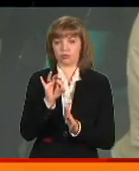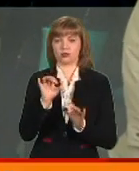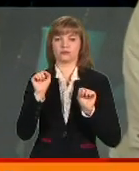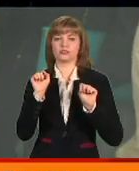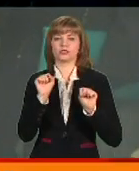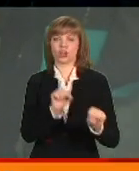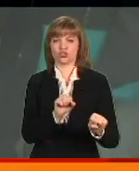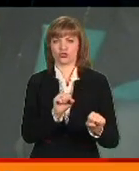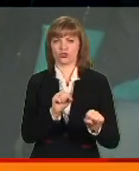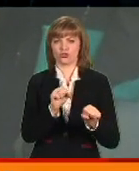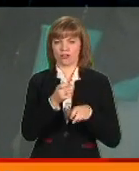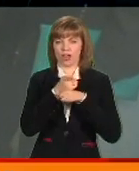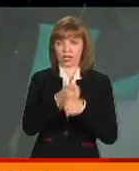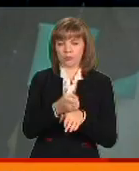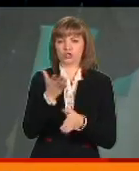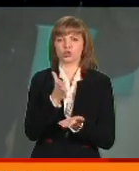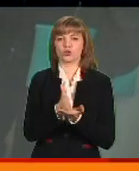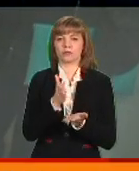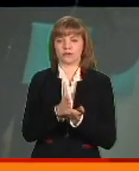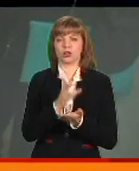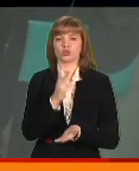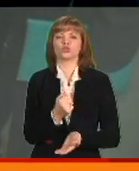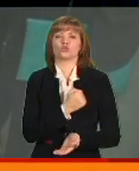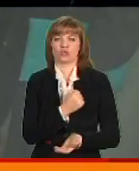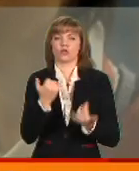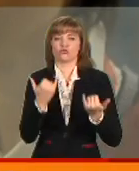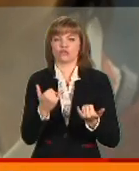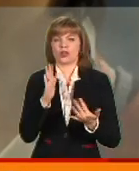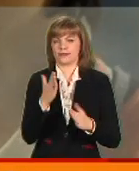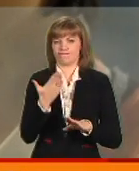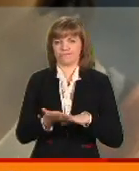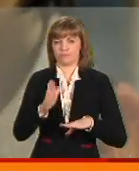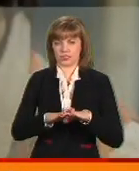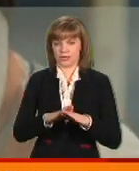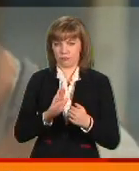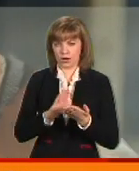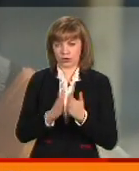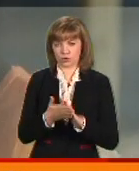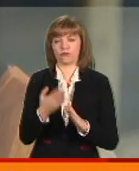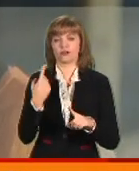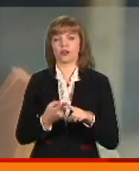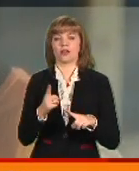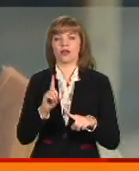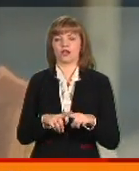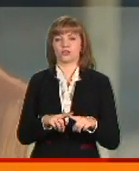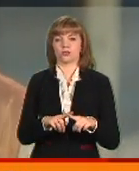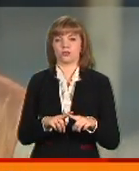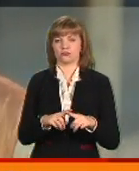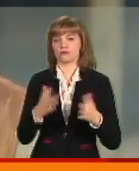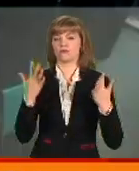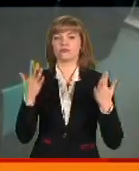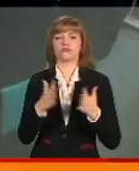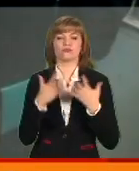защита экипажей, которые пребывают, к сожалению, сейчас в экстремальных условиях, это